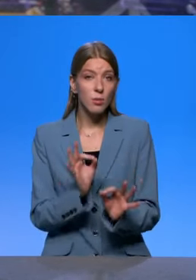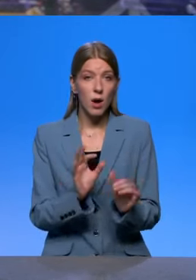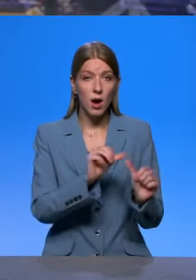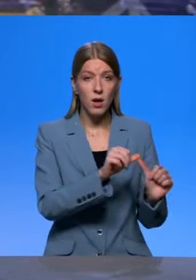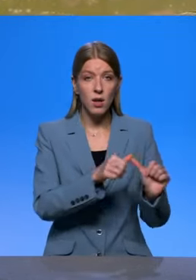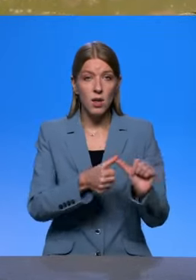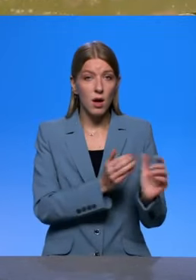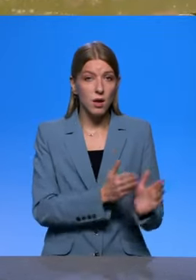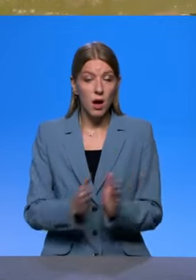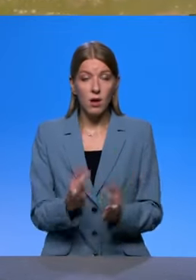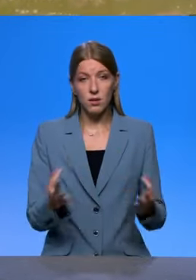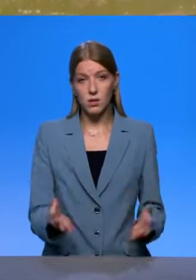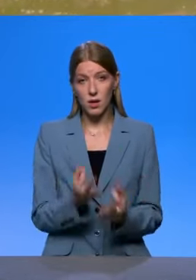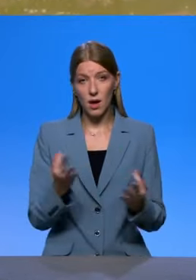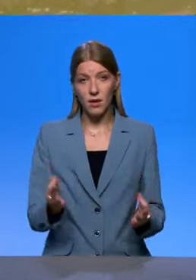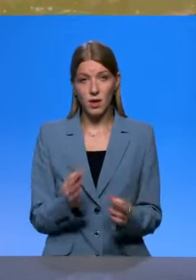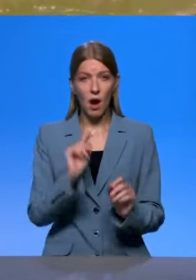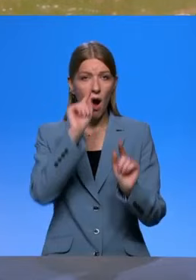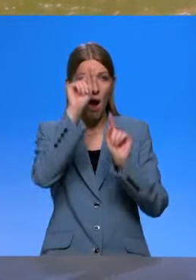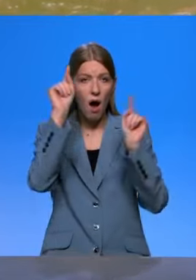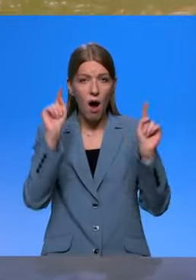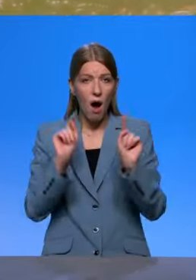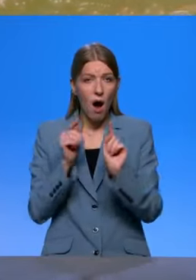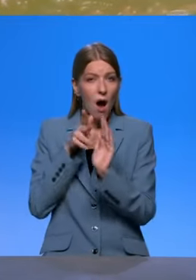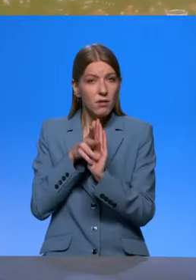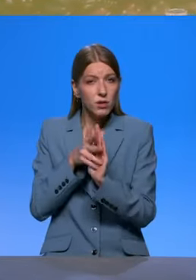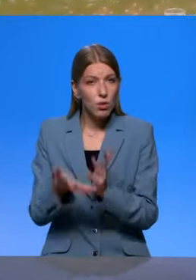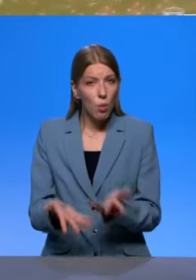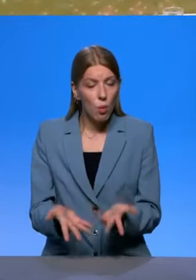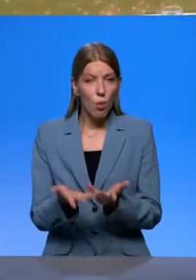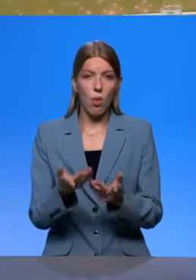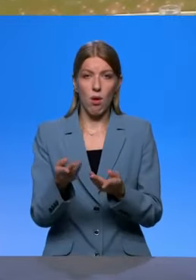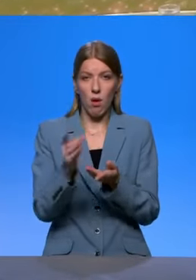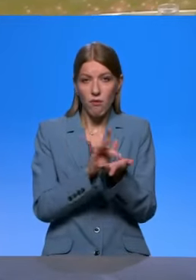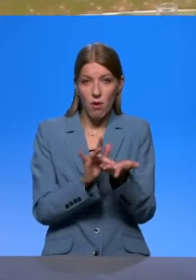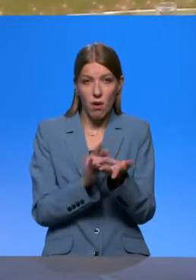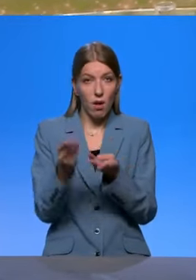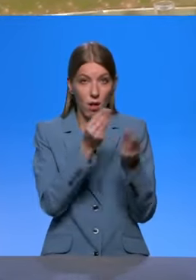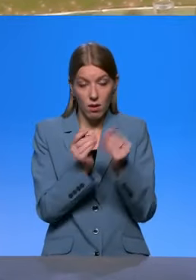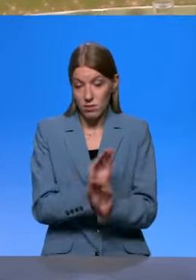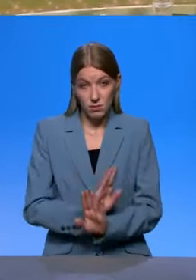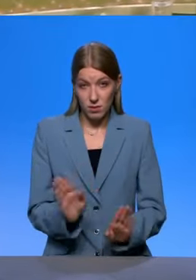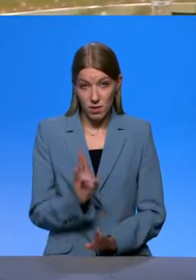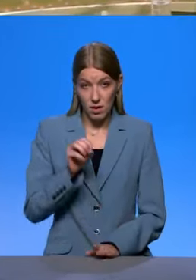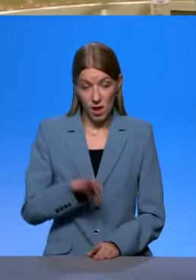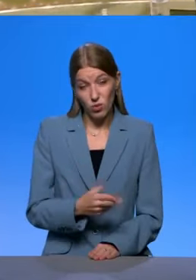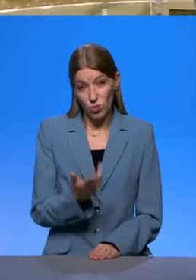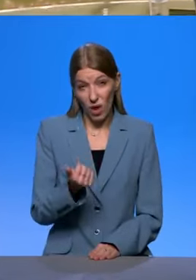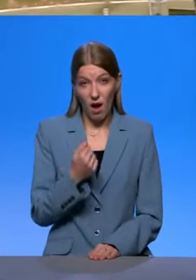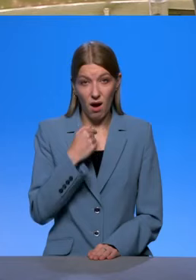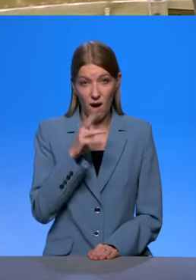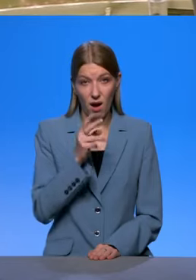астрологов, никаких экстрасенсов, за исключением, как вот наши зрители сказали, ну да, там в 13-15 лет можно сходить,